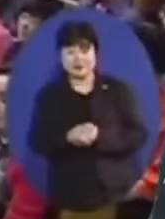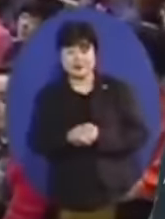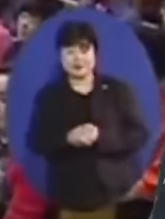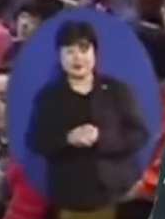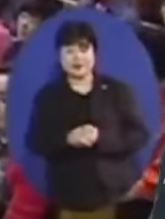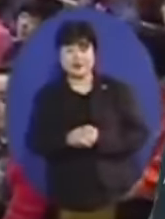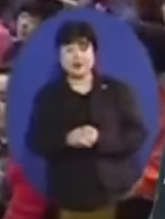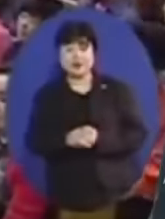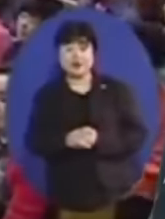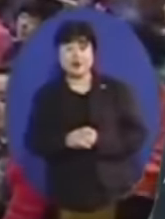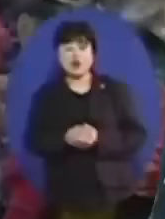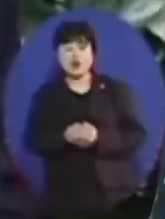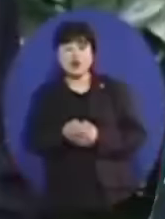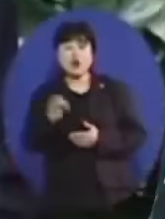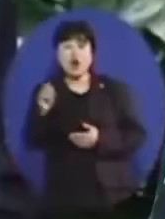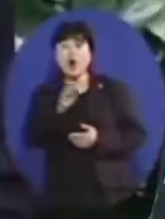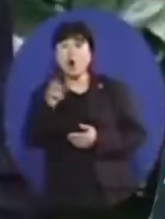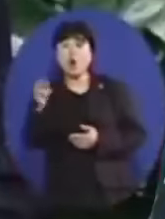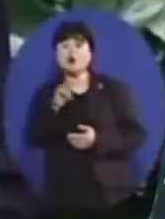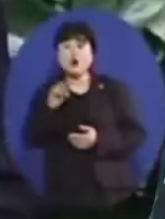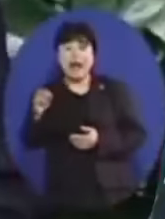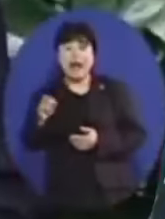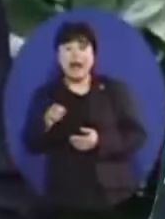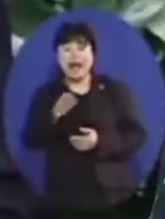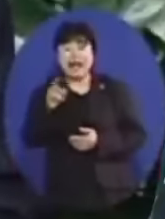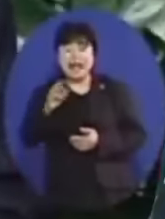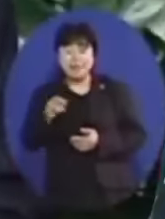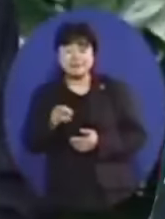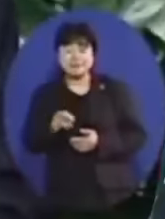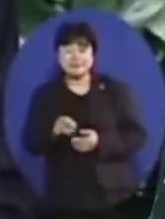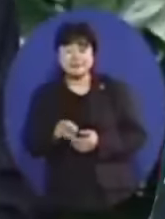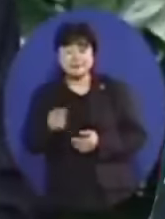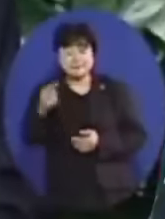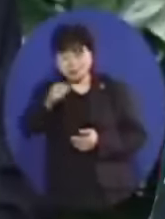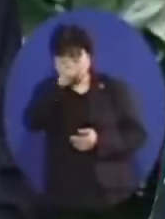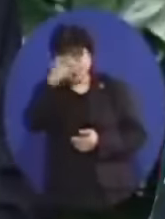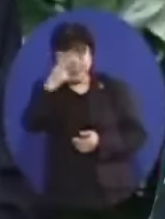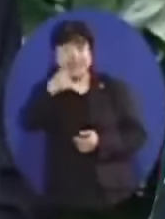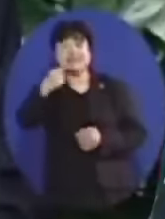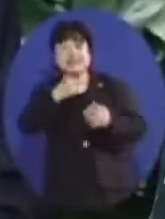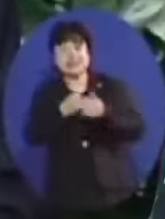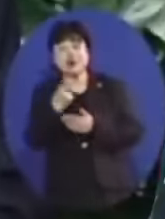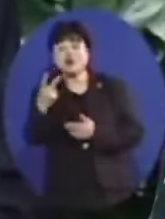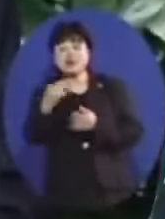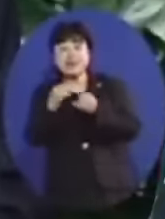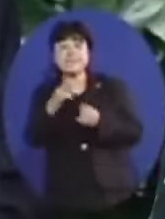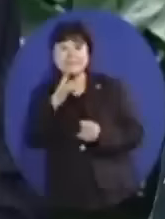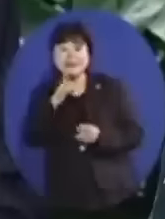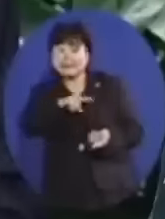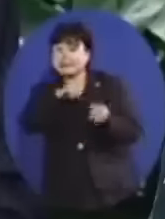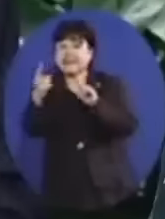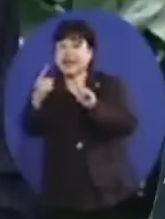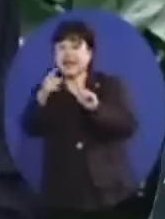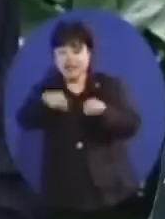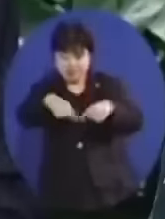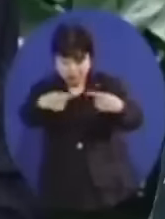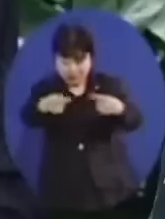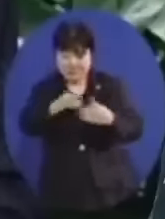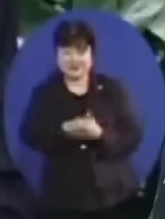여호수아와 갈렙은 긍정적이고 창조적인 생각을 한 사람이기 때문에 그 두 사람은 살아서 들어갔습니다.